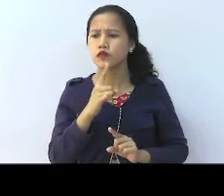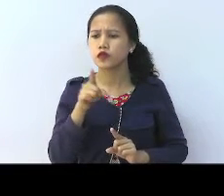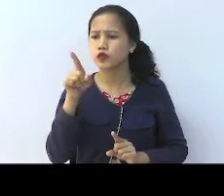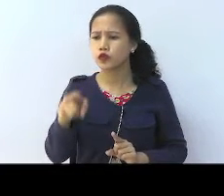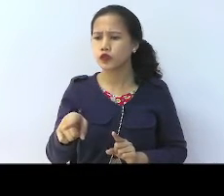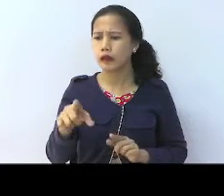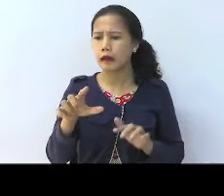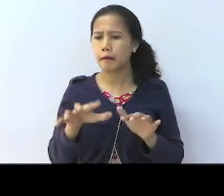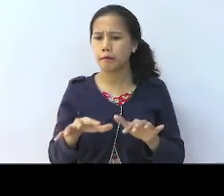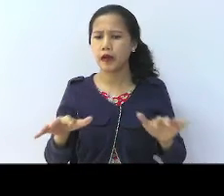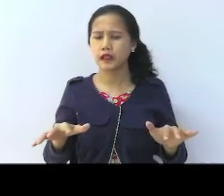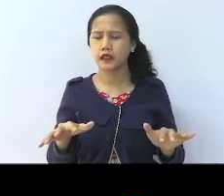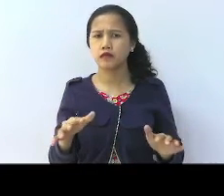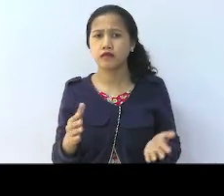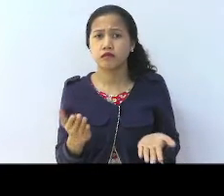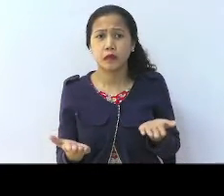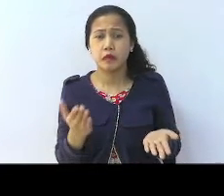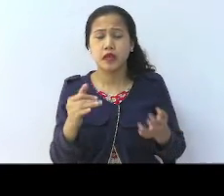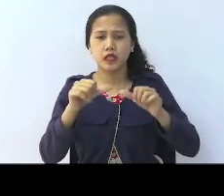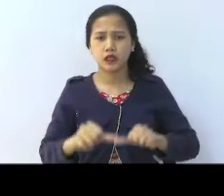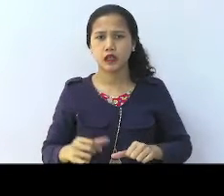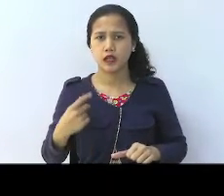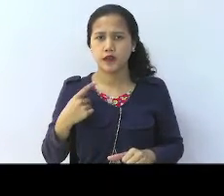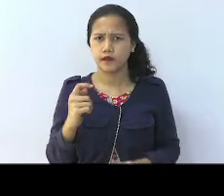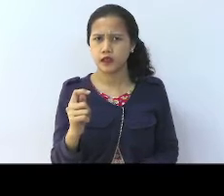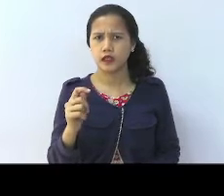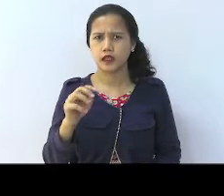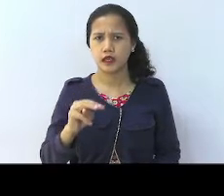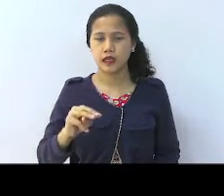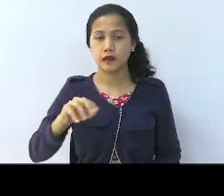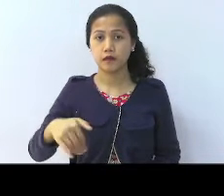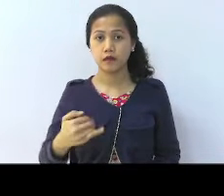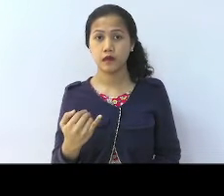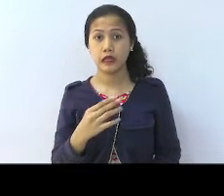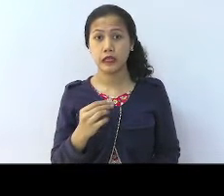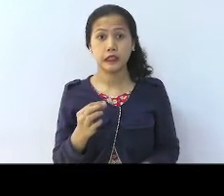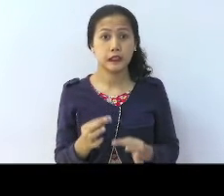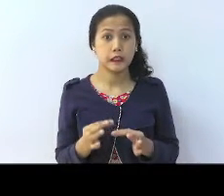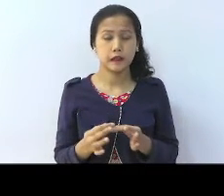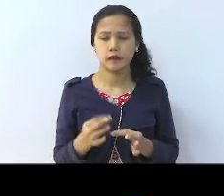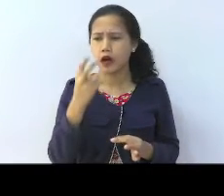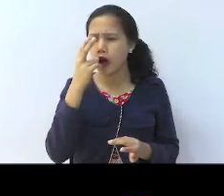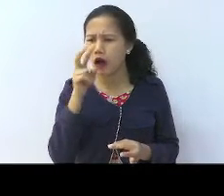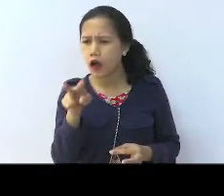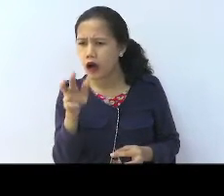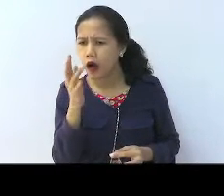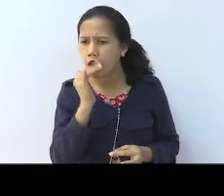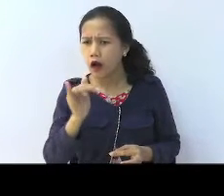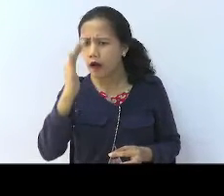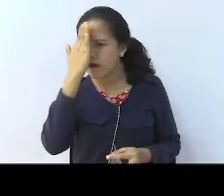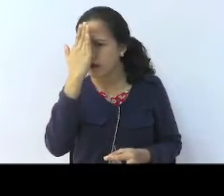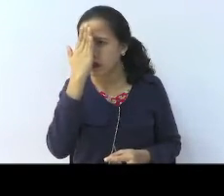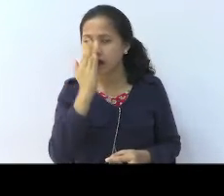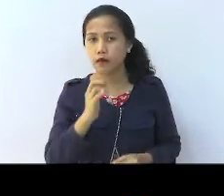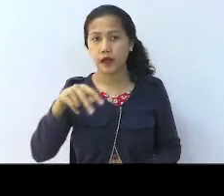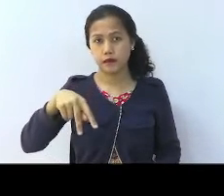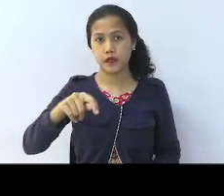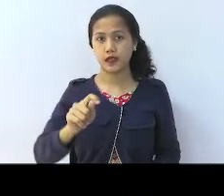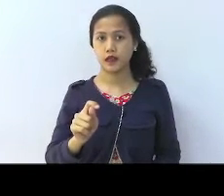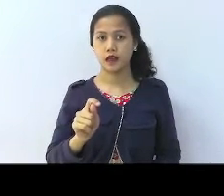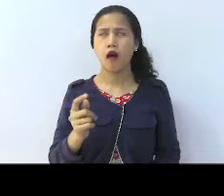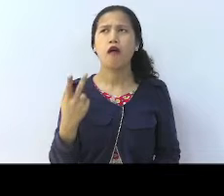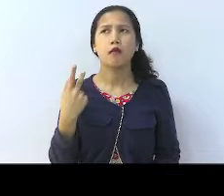batang nagngangat-ngat ng lapis at pambura, pati ng kuko. Yan, iwasa ay pagsabihan yung